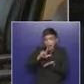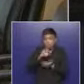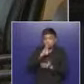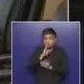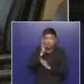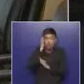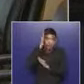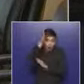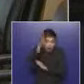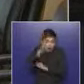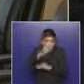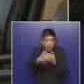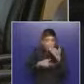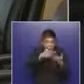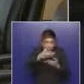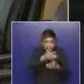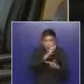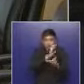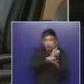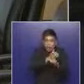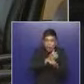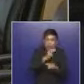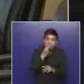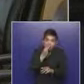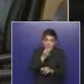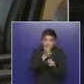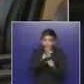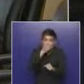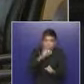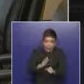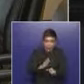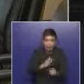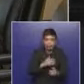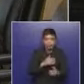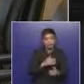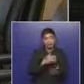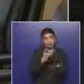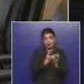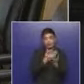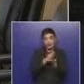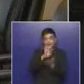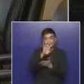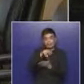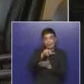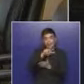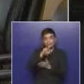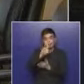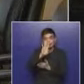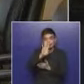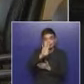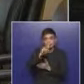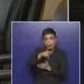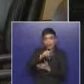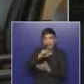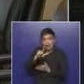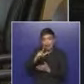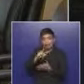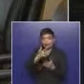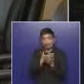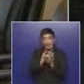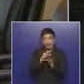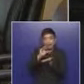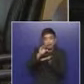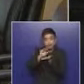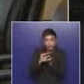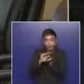ขายสุราขายบุหรี่ไม่ได้ท่านอาจจะได้ไม่ถึง 4,000 ล้านนะครับก็ไม่เป็นไรนะครับก็คนไม่เสี่ยงแล้วนี่